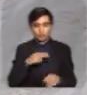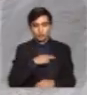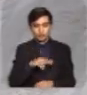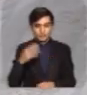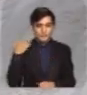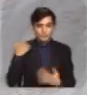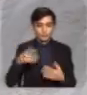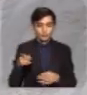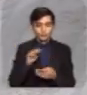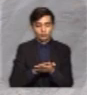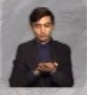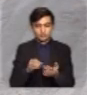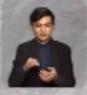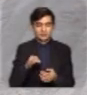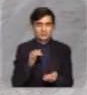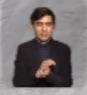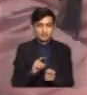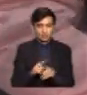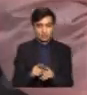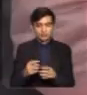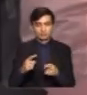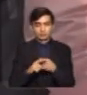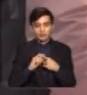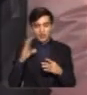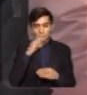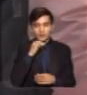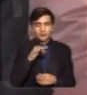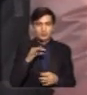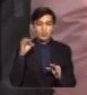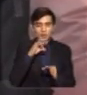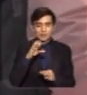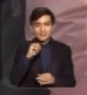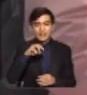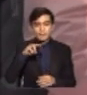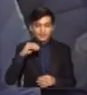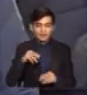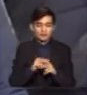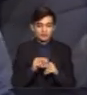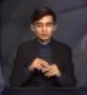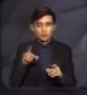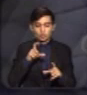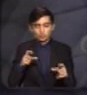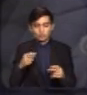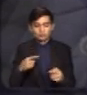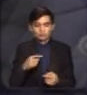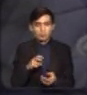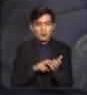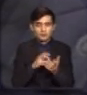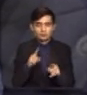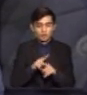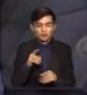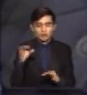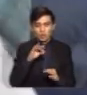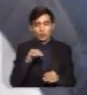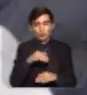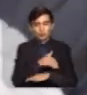давно. Центральной канализации, со слов жителей, здесь нет. А насколько поможет построенный септик, неизвестно. Людей пугает не только санитарное состояние улицы,